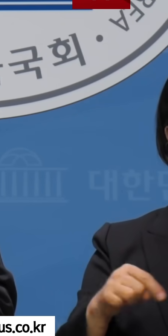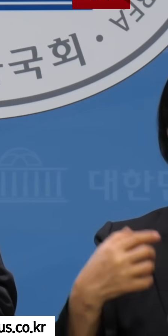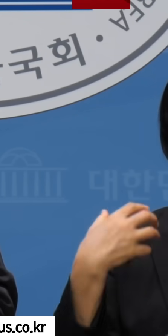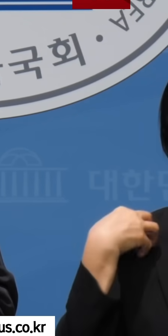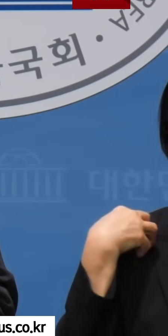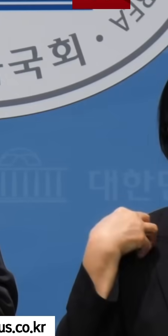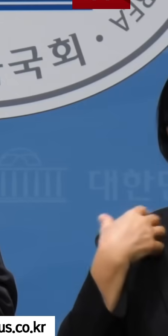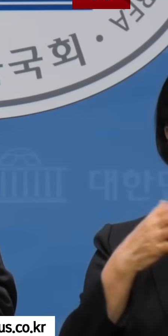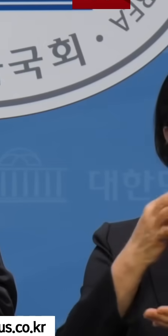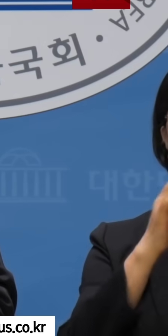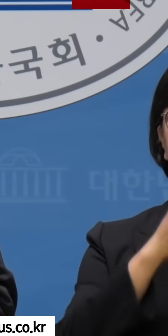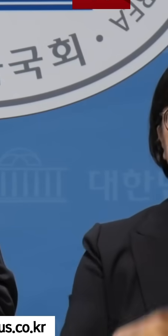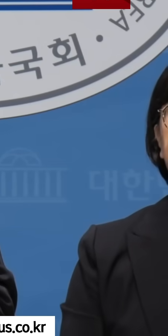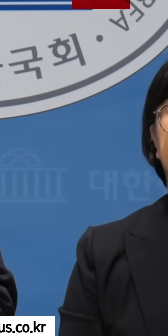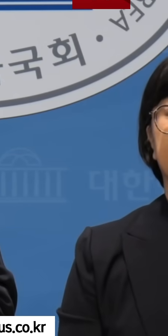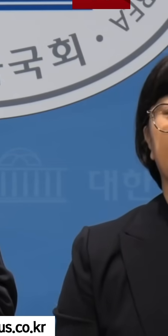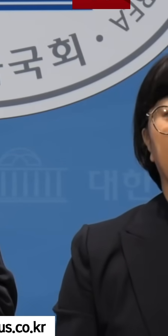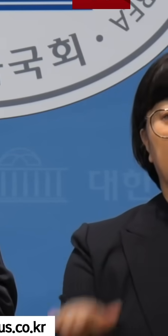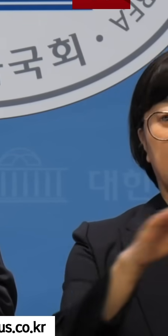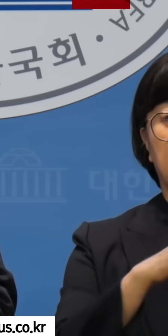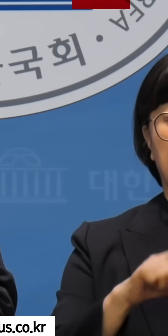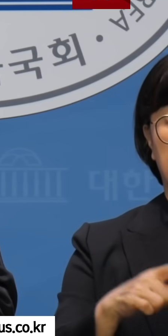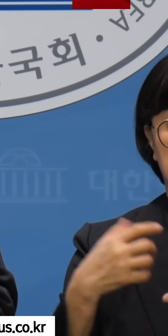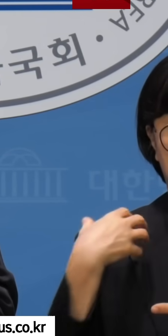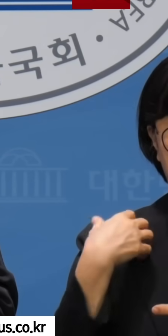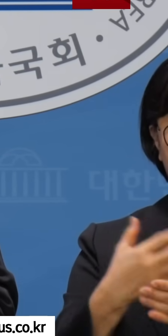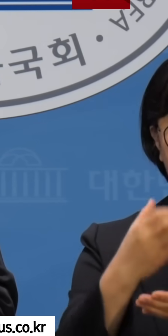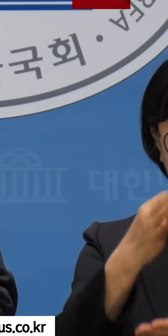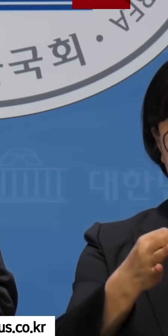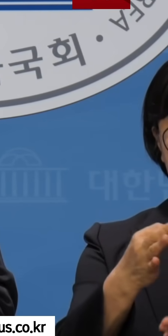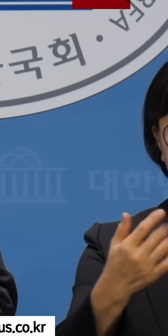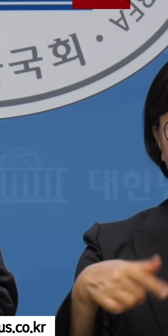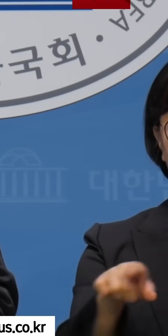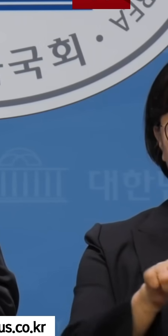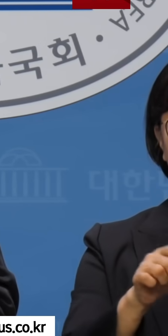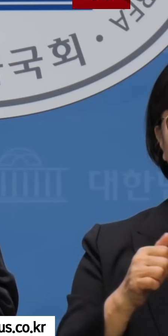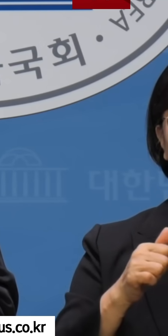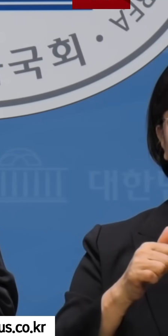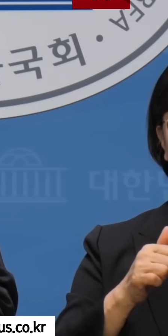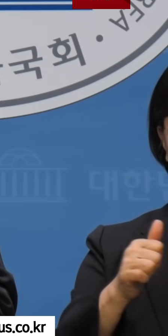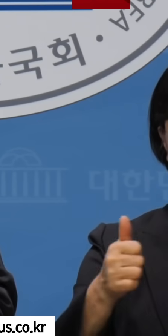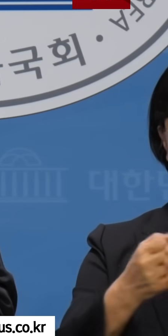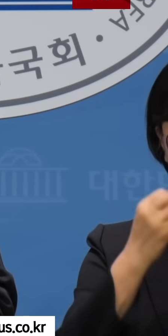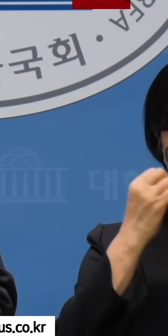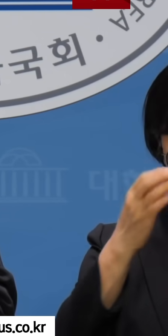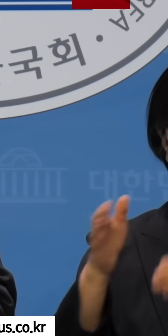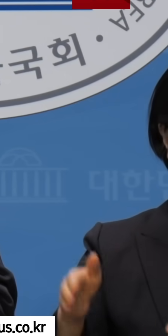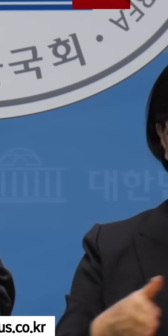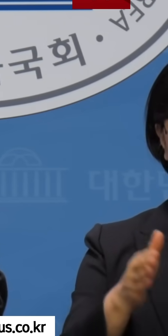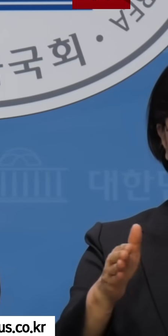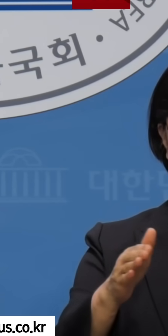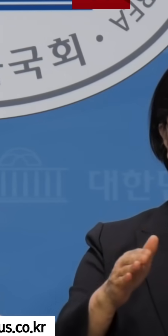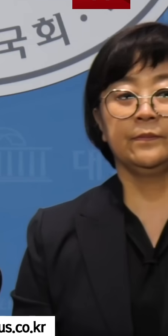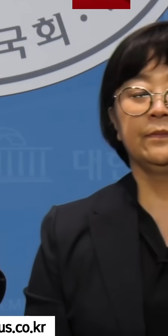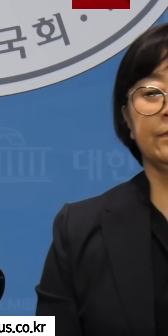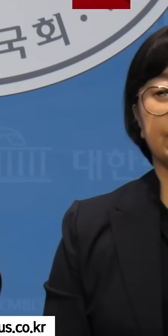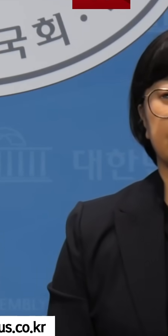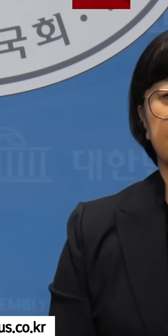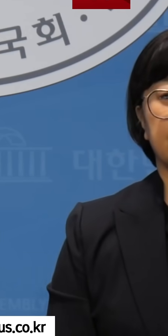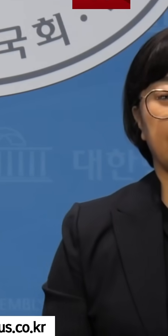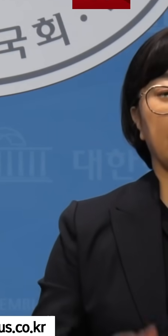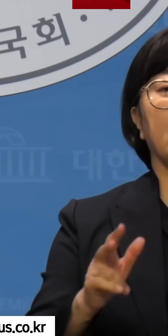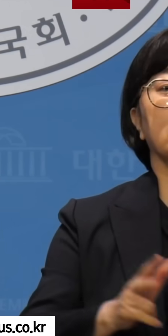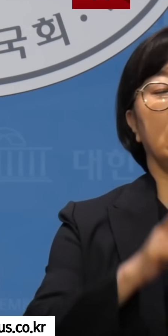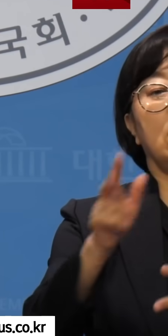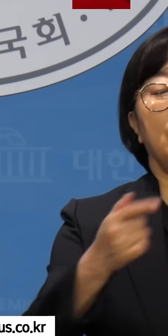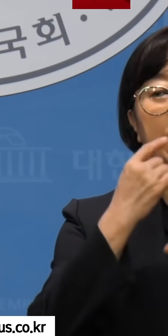소명이자 가치입니다. 우리는 그 소명과 가치를 따라 새로운 길을 가려고 합니다.